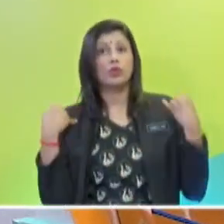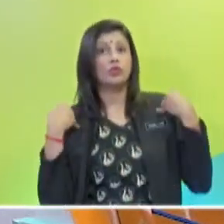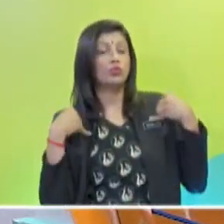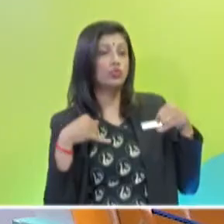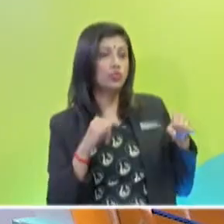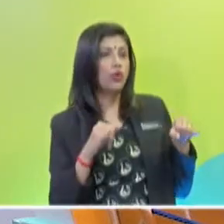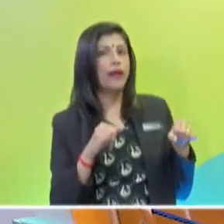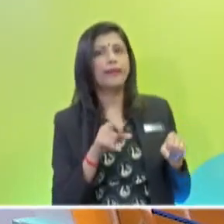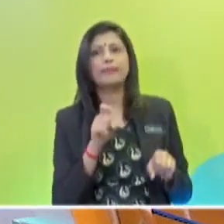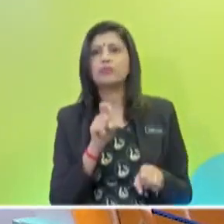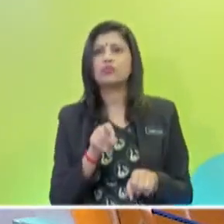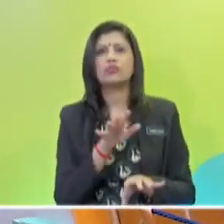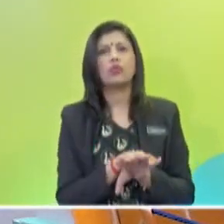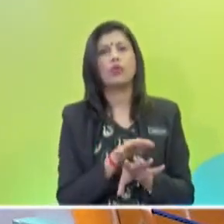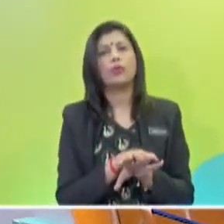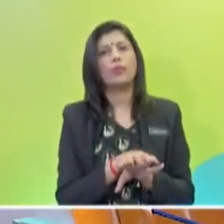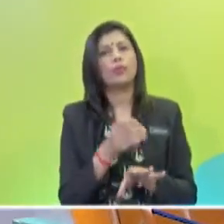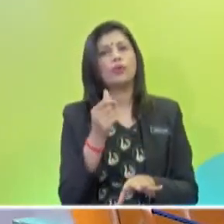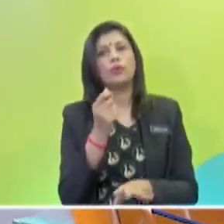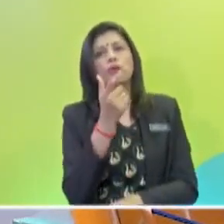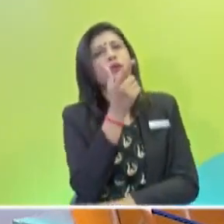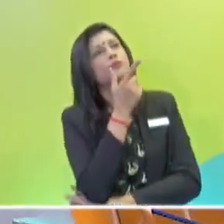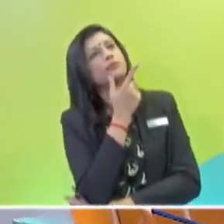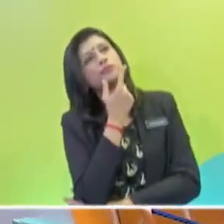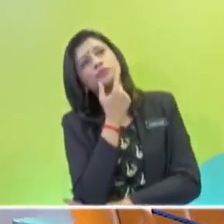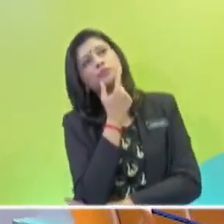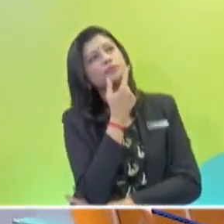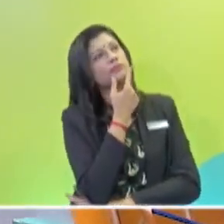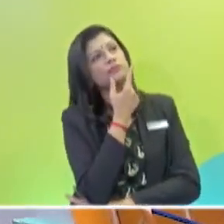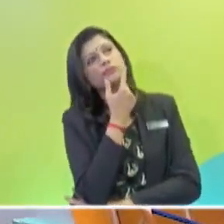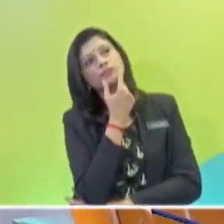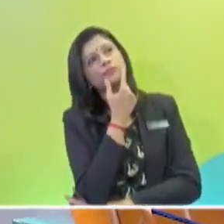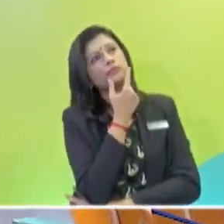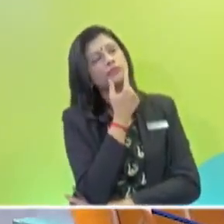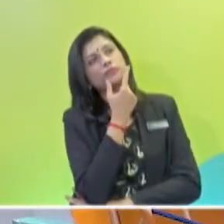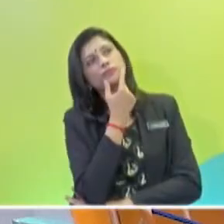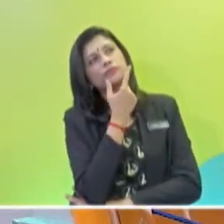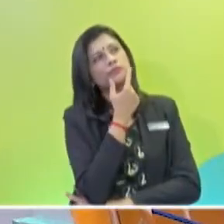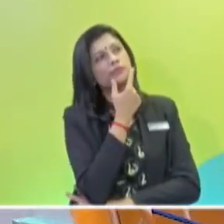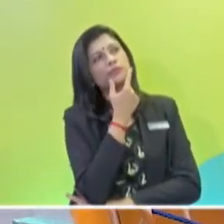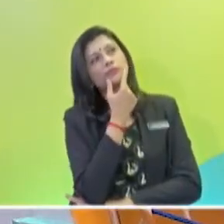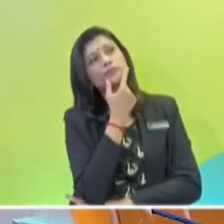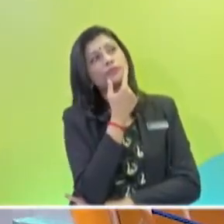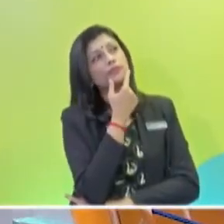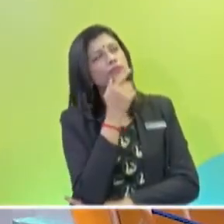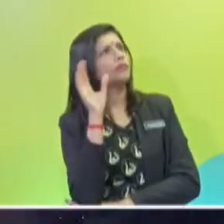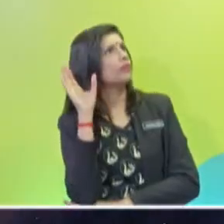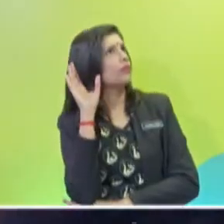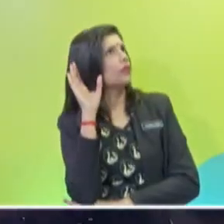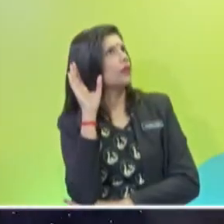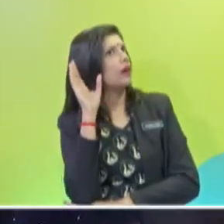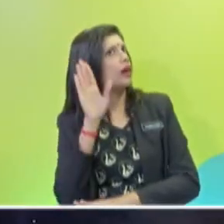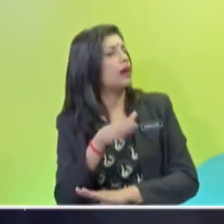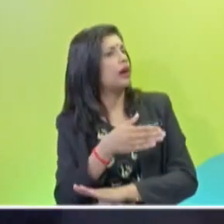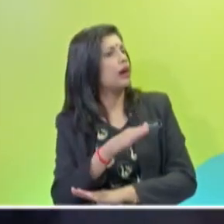kampung saya. Wah, kaya, kaya. Kaya. La la la la la la la la la